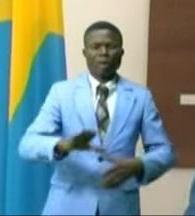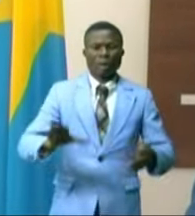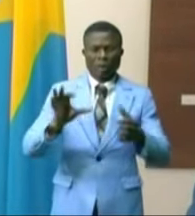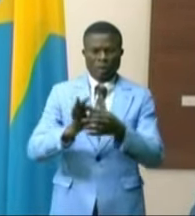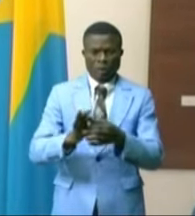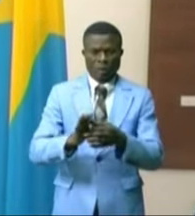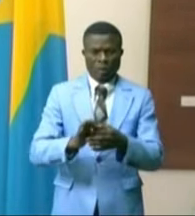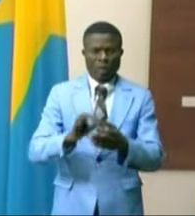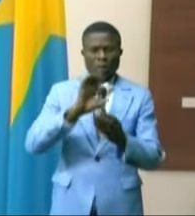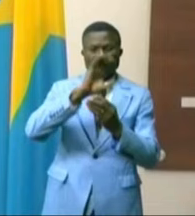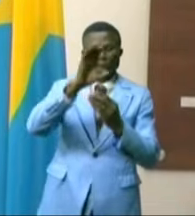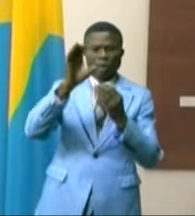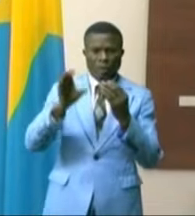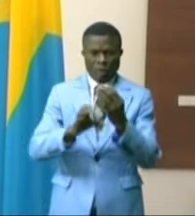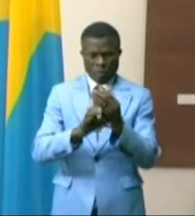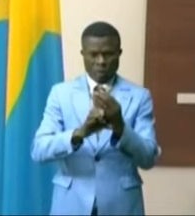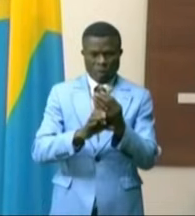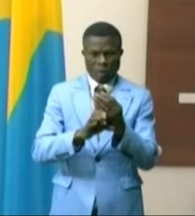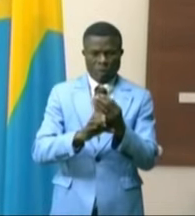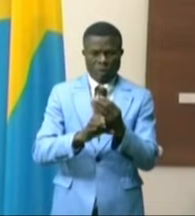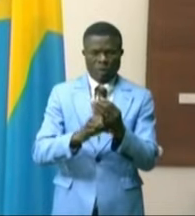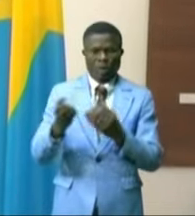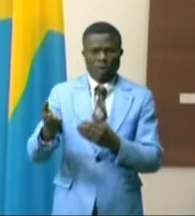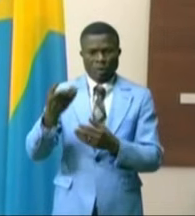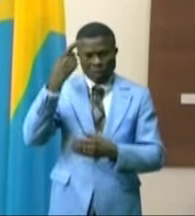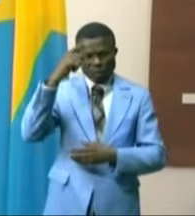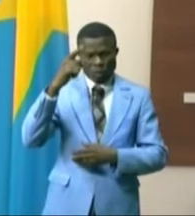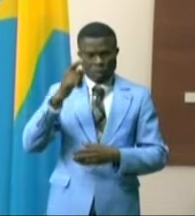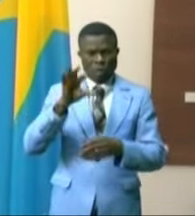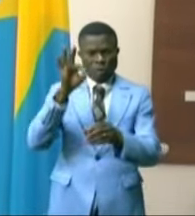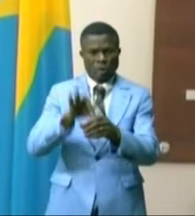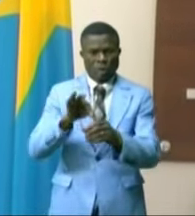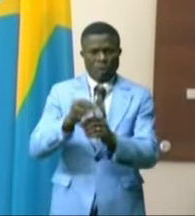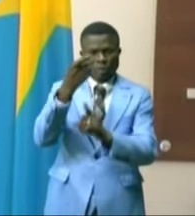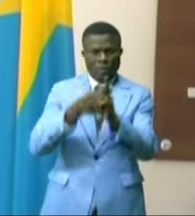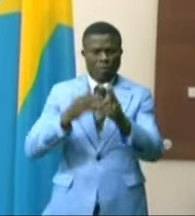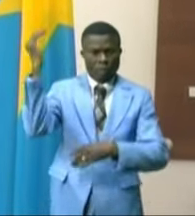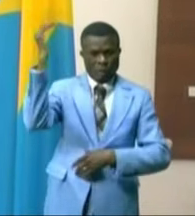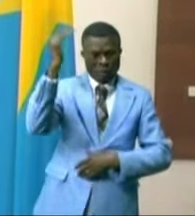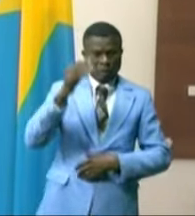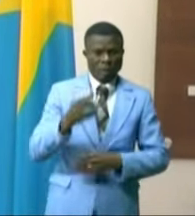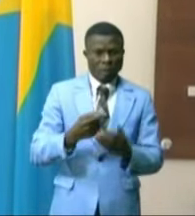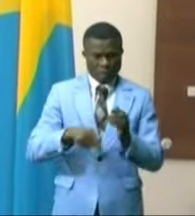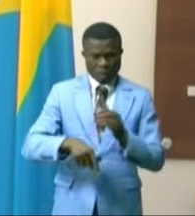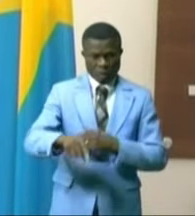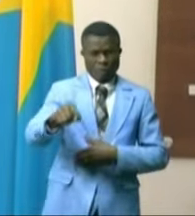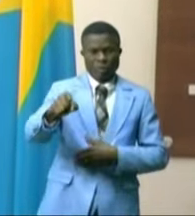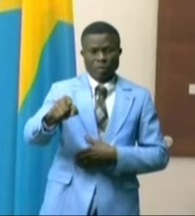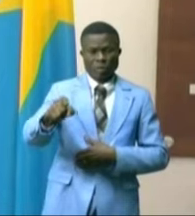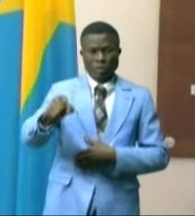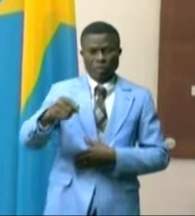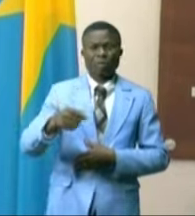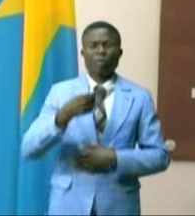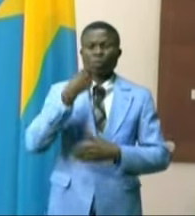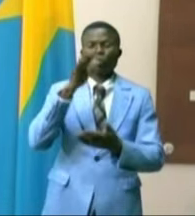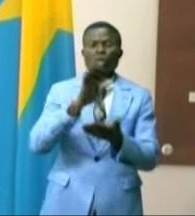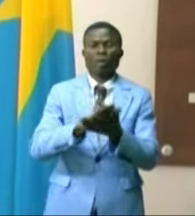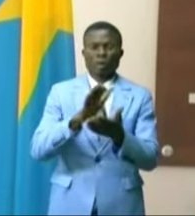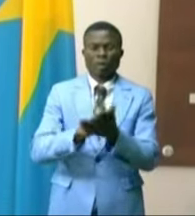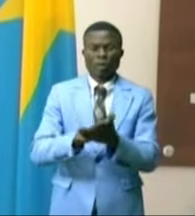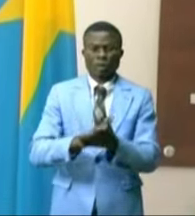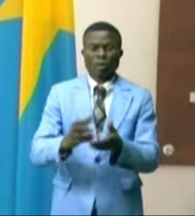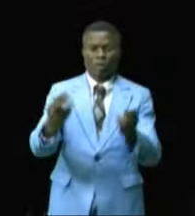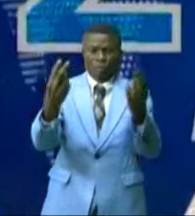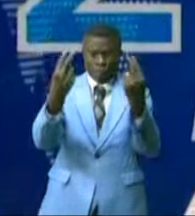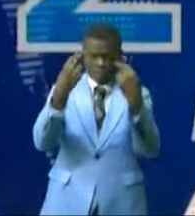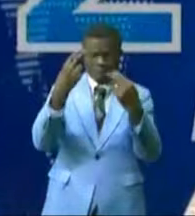et continents, CULPAC, pour les élections du mois de décembre prochain. Je vous remercie de votre